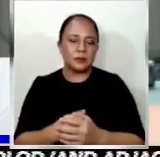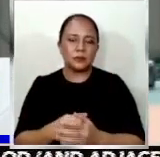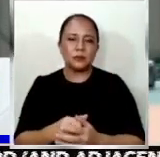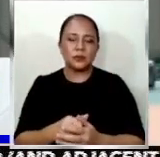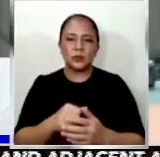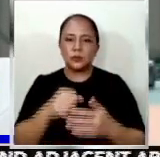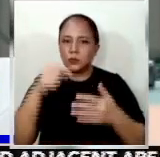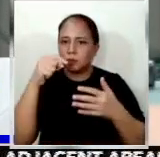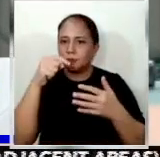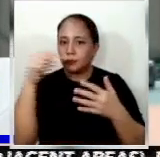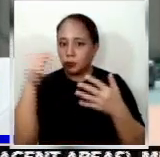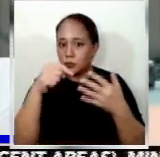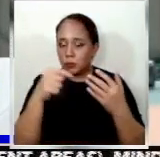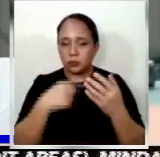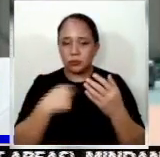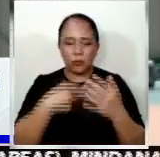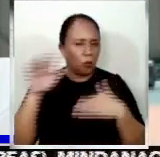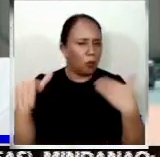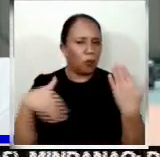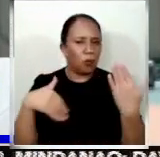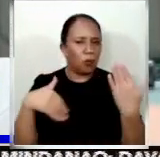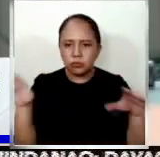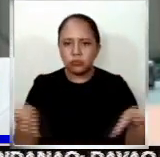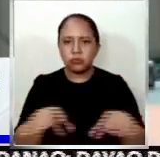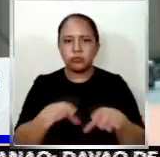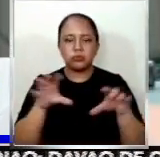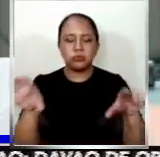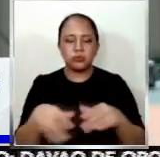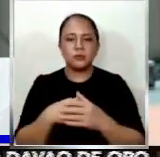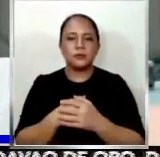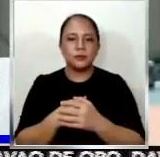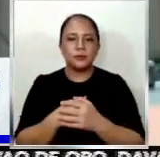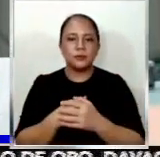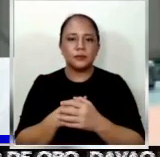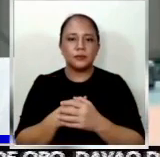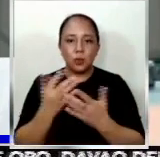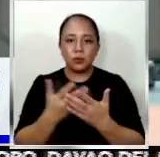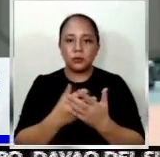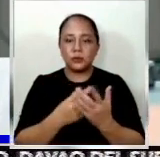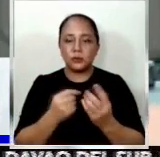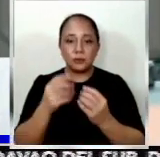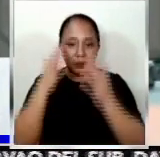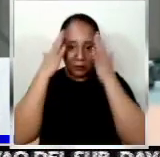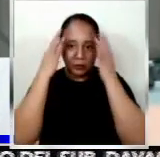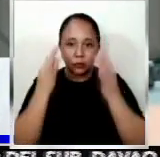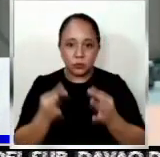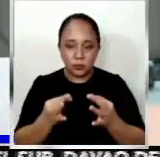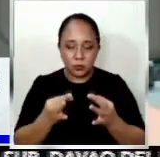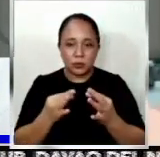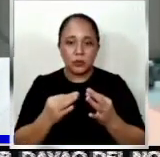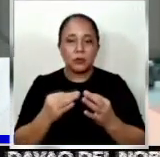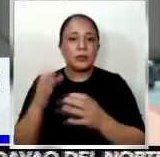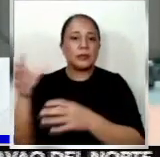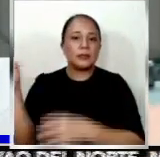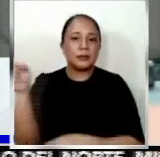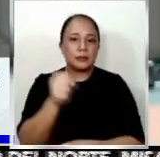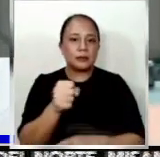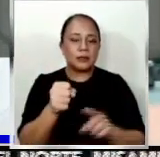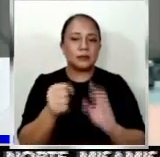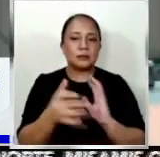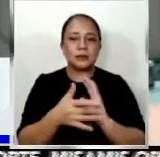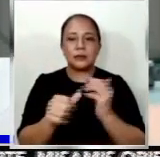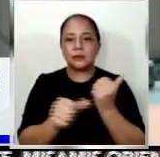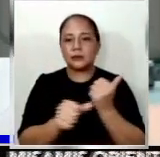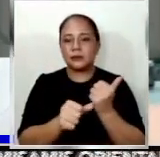ginawa, lahat po ng aming aksyon, desisyon, ay kumuha po kami ng technical assistance